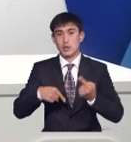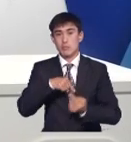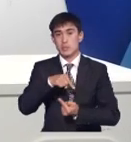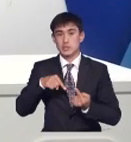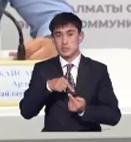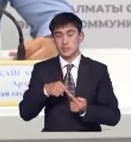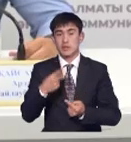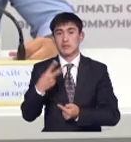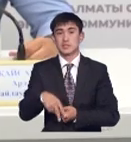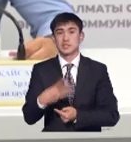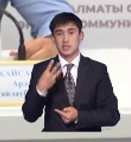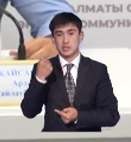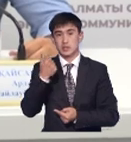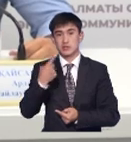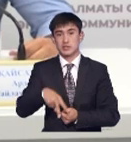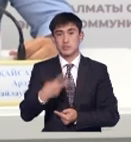и наркобизнесом на